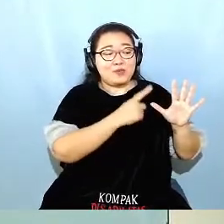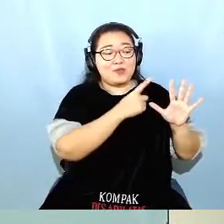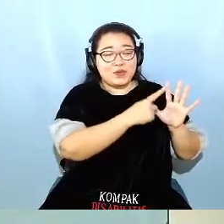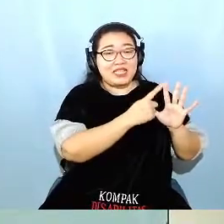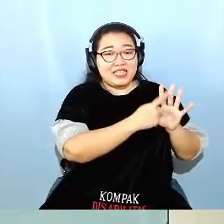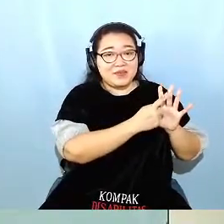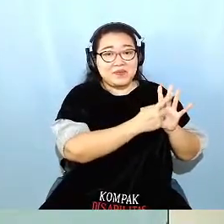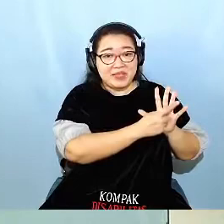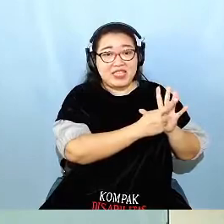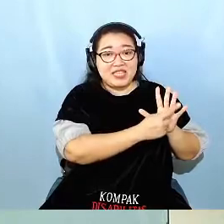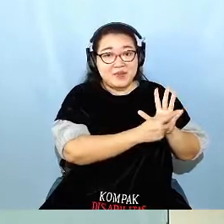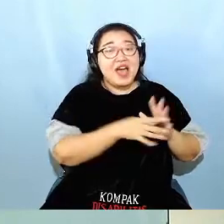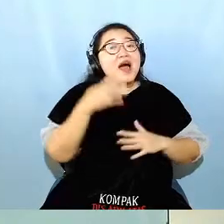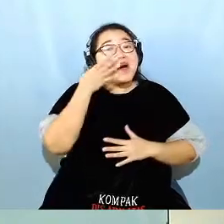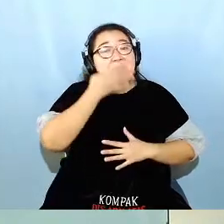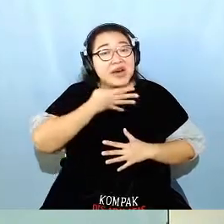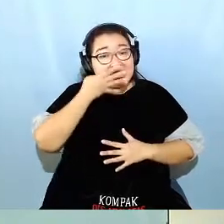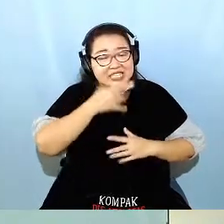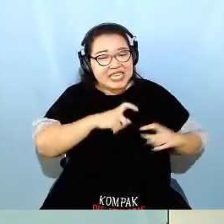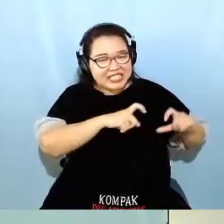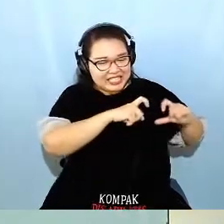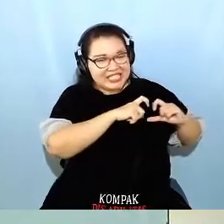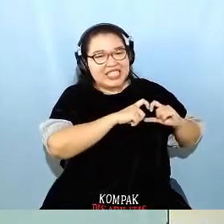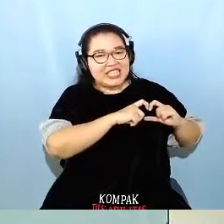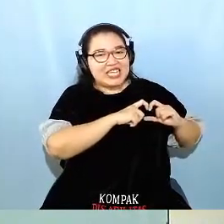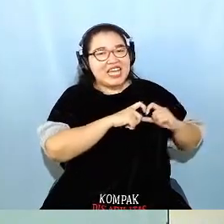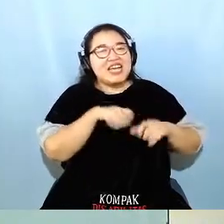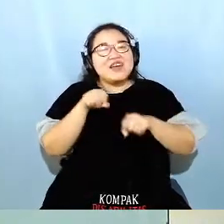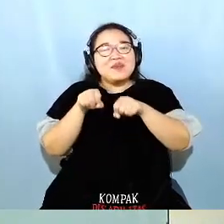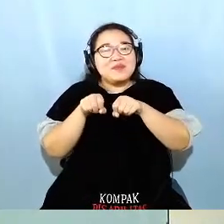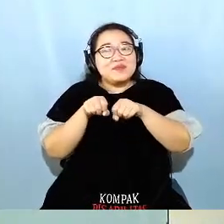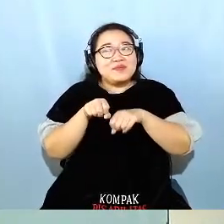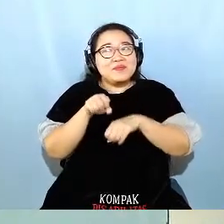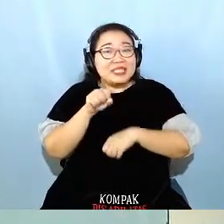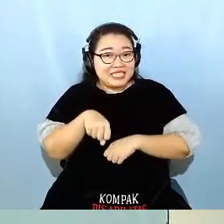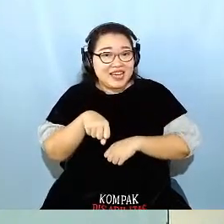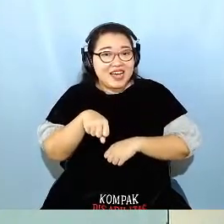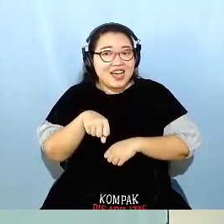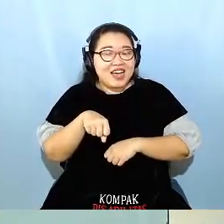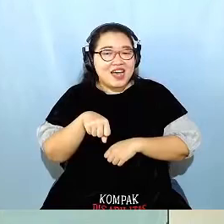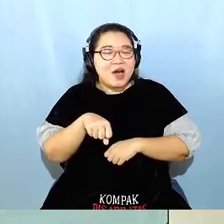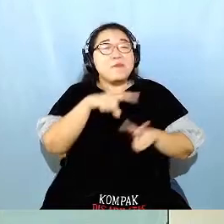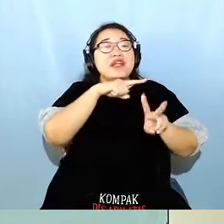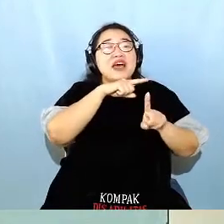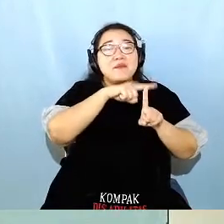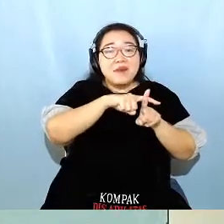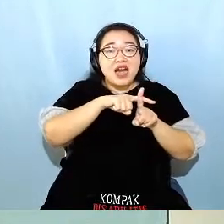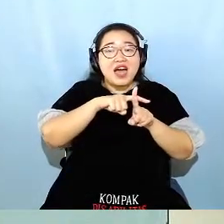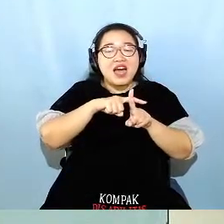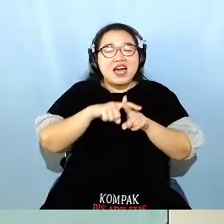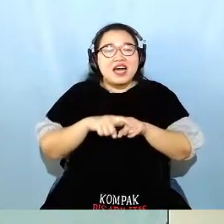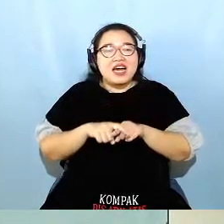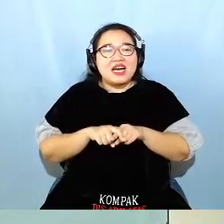akan menambah keakraban, kehangatan, keharmonisan, keintiman, dan kerjasama yang baik.